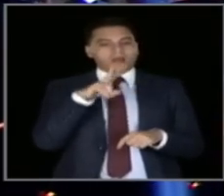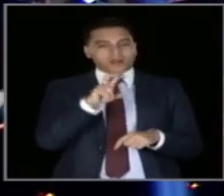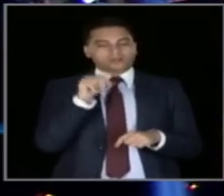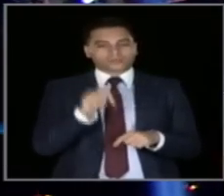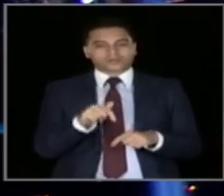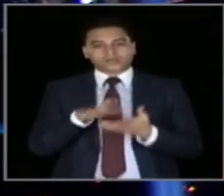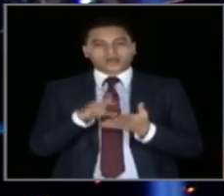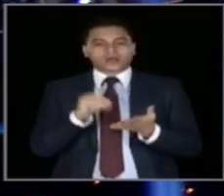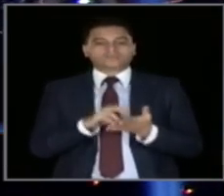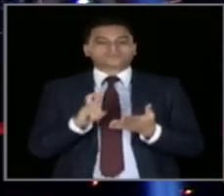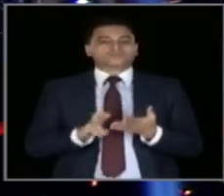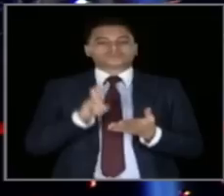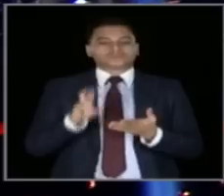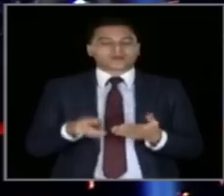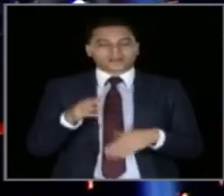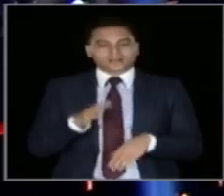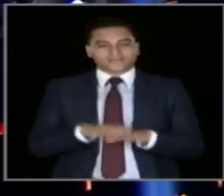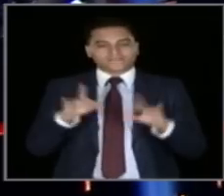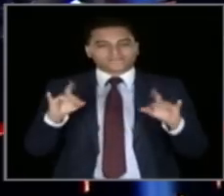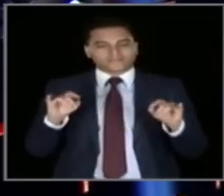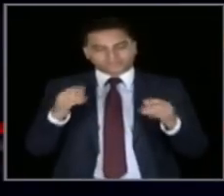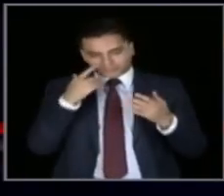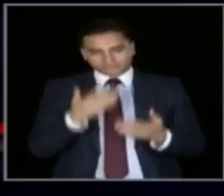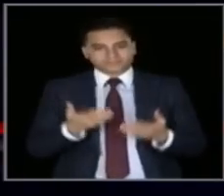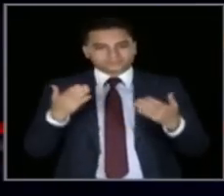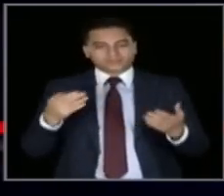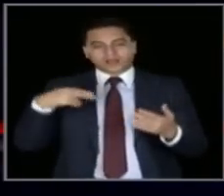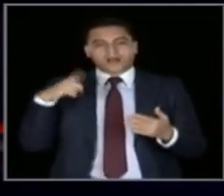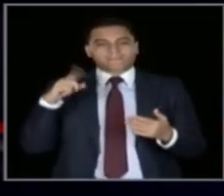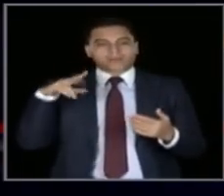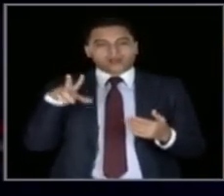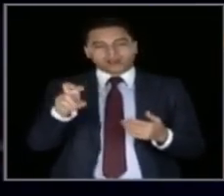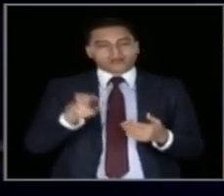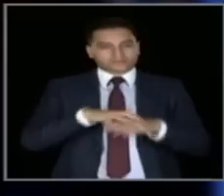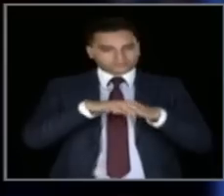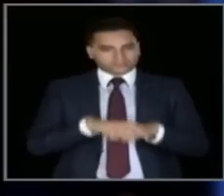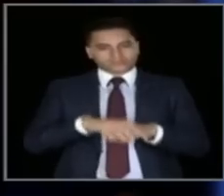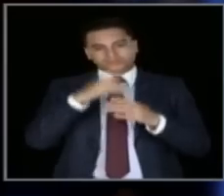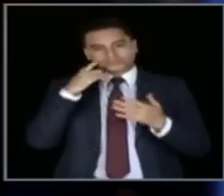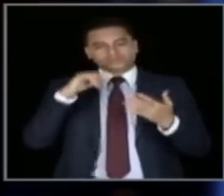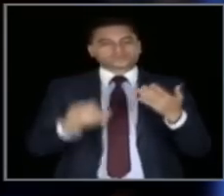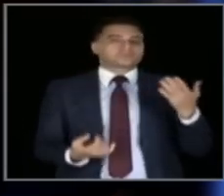دلوقتي أول سؤال 50-50 لعبد الله، ندوس على البازر.